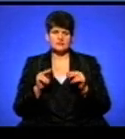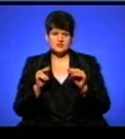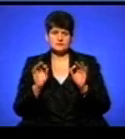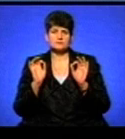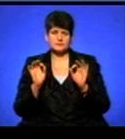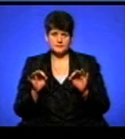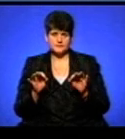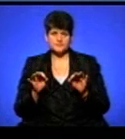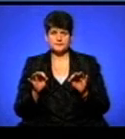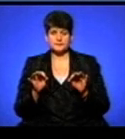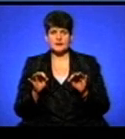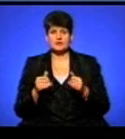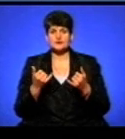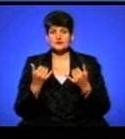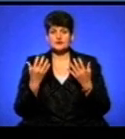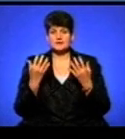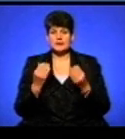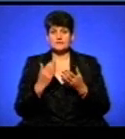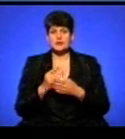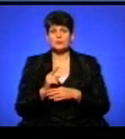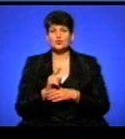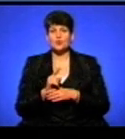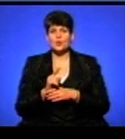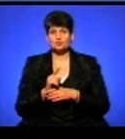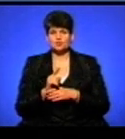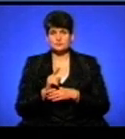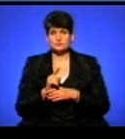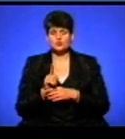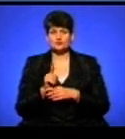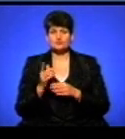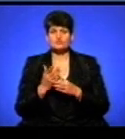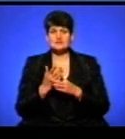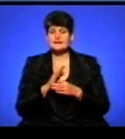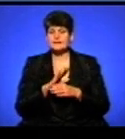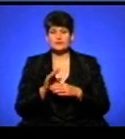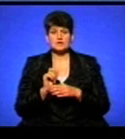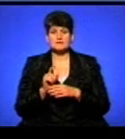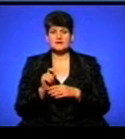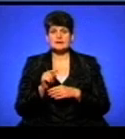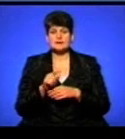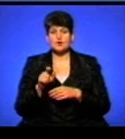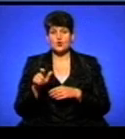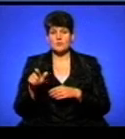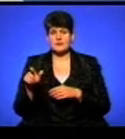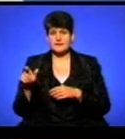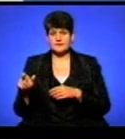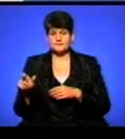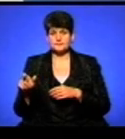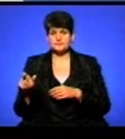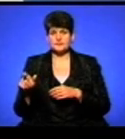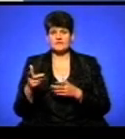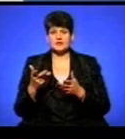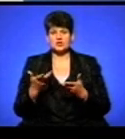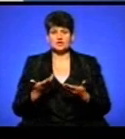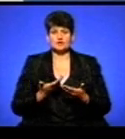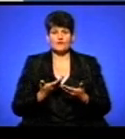правильно. Тобто ми маємо на сьогоднішній день норму, що субсидія не буде призначатися тим громадянам, яких